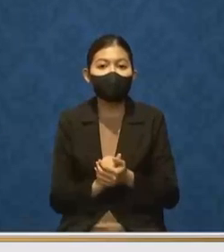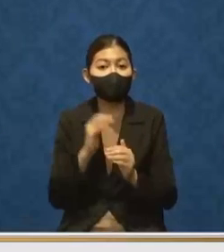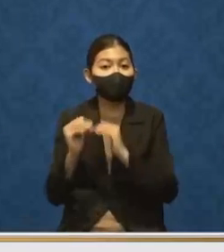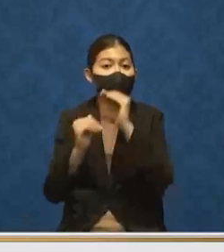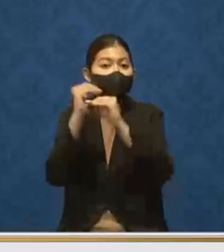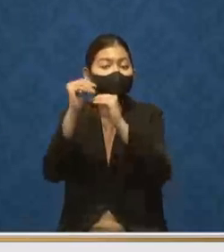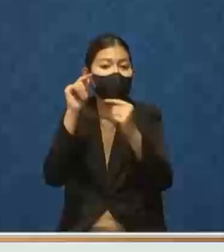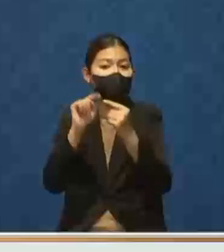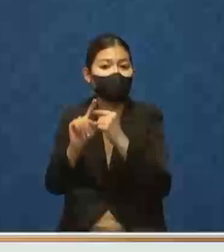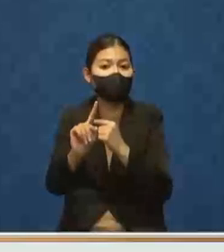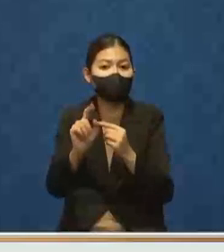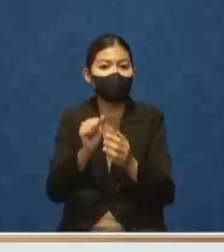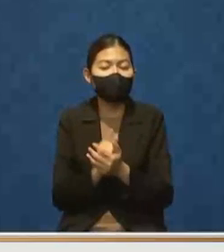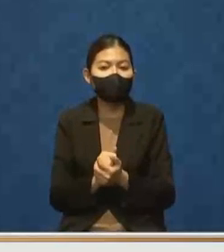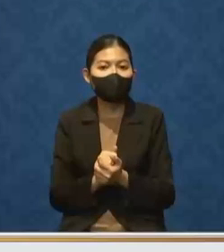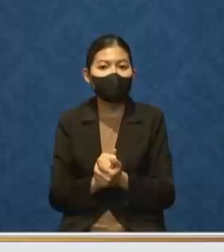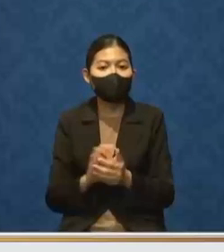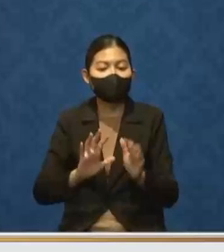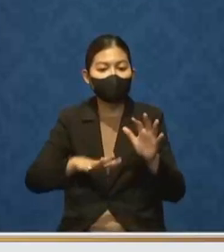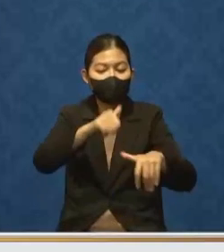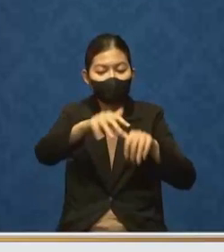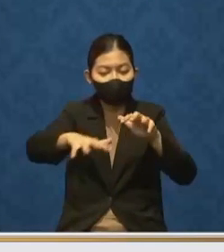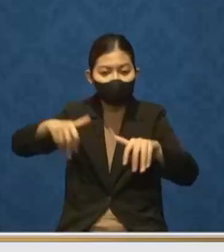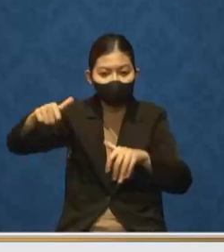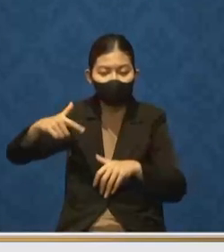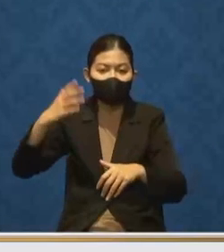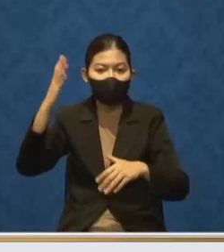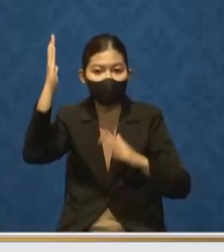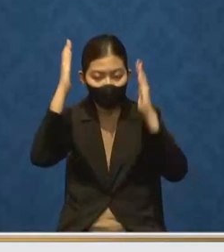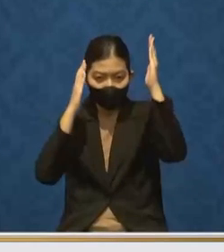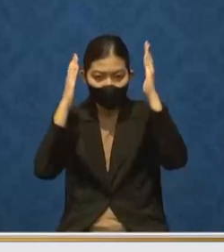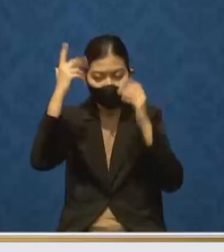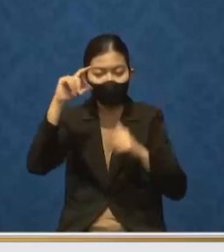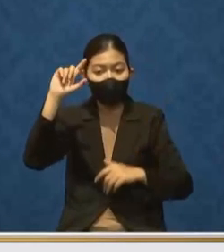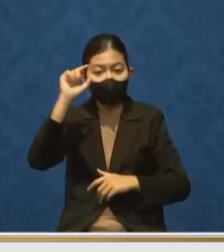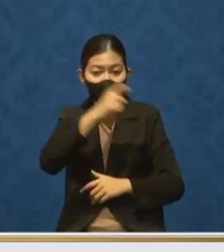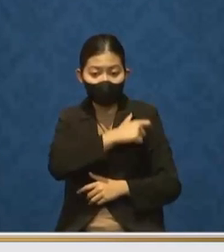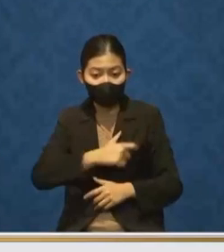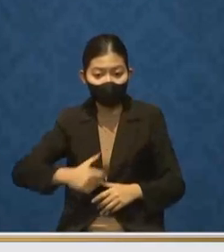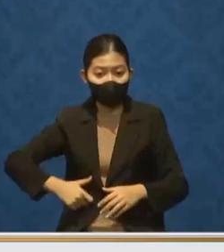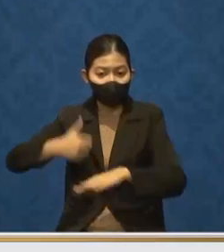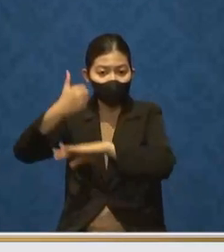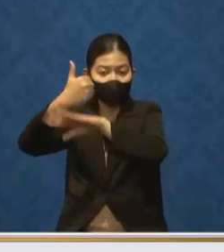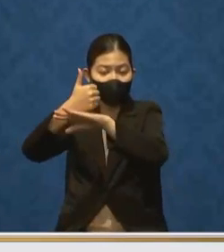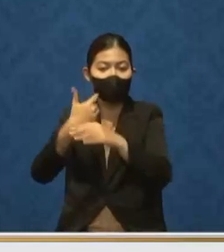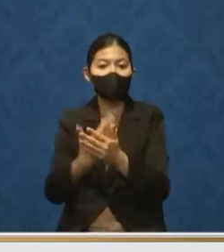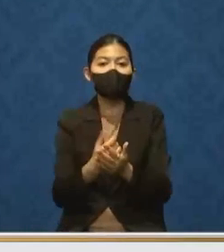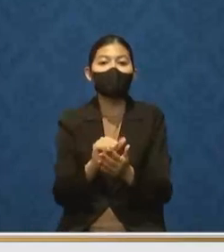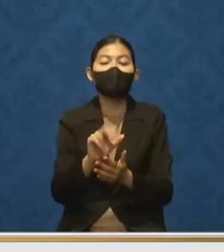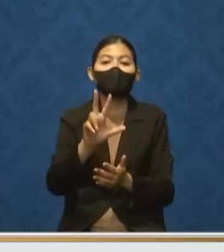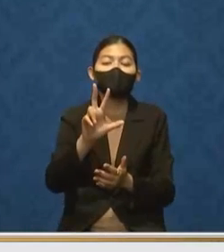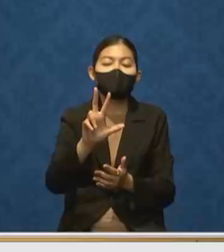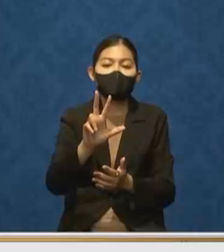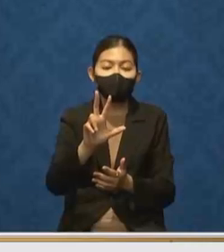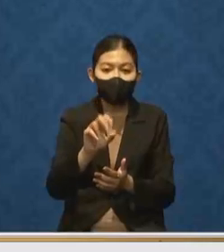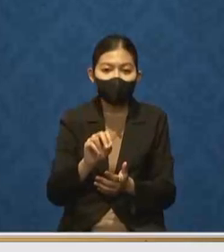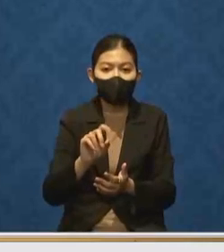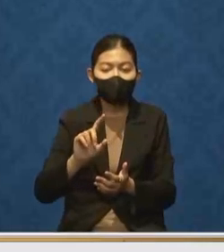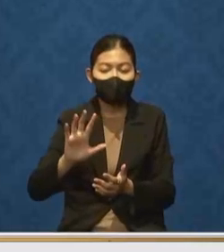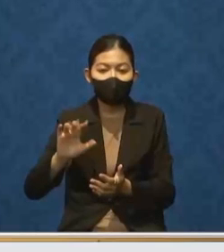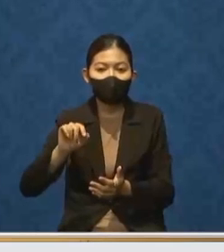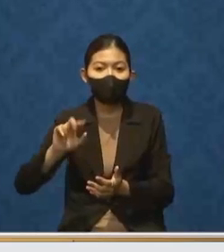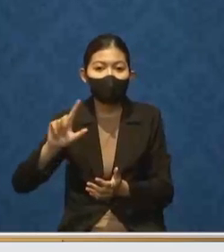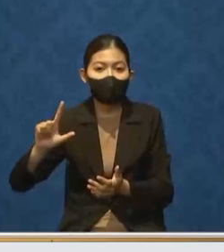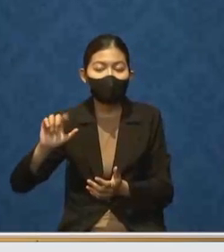ริมสร้างเมืองในระบอบประชาธิปไตยอันมีพระมหากษัตริย์ทรงเป็นประมุขงบประมาณ 531.2 ล้านบาทเพื่อส่งเส